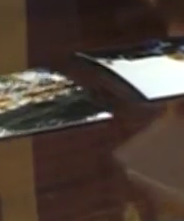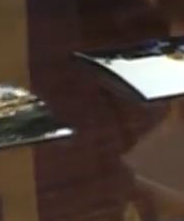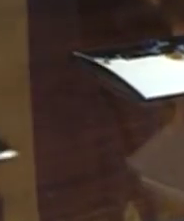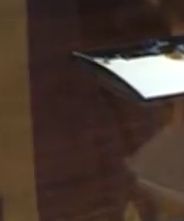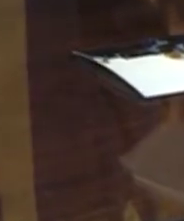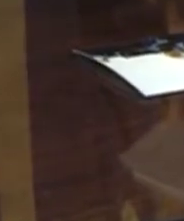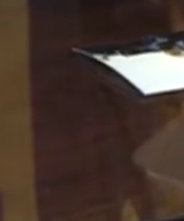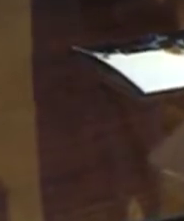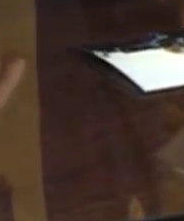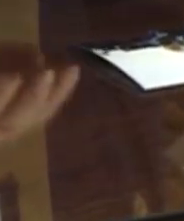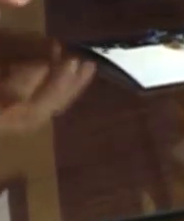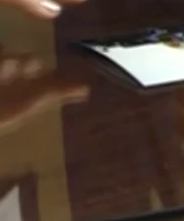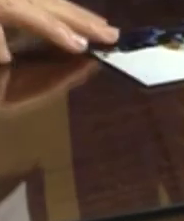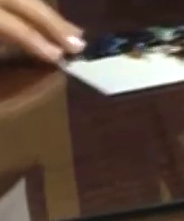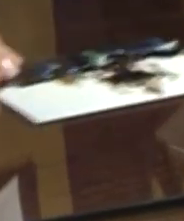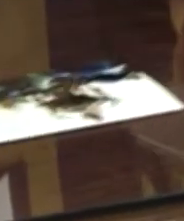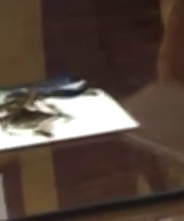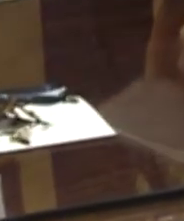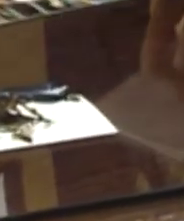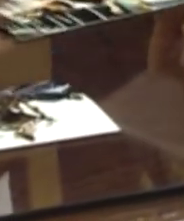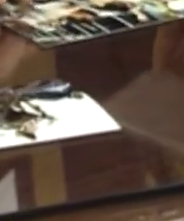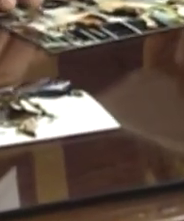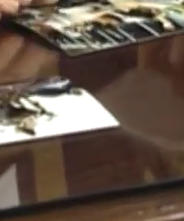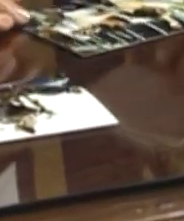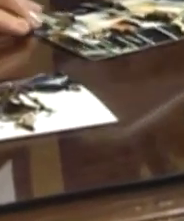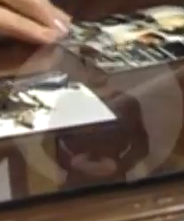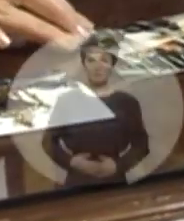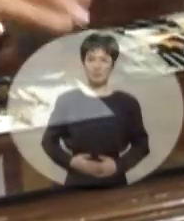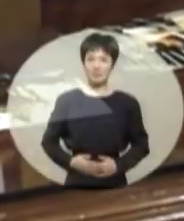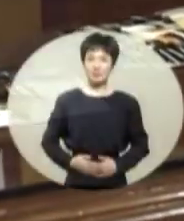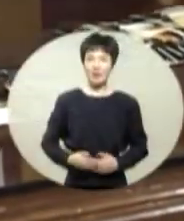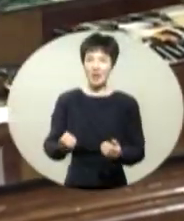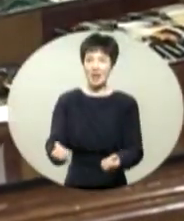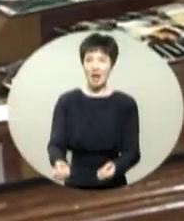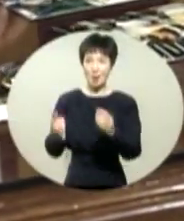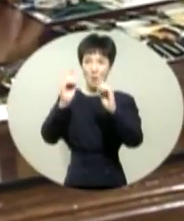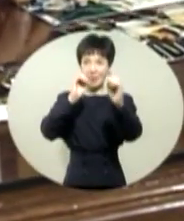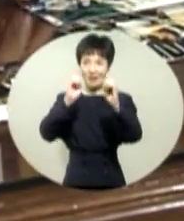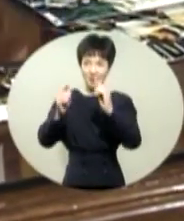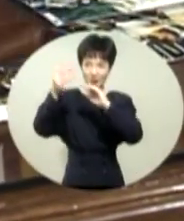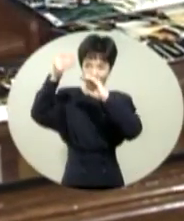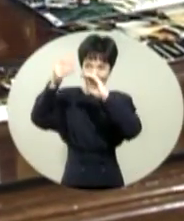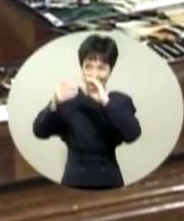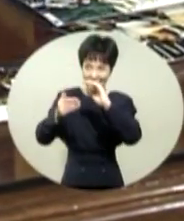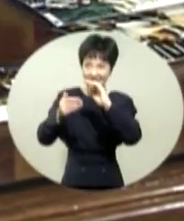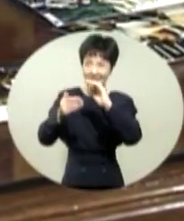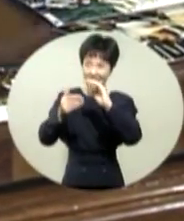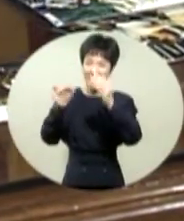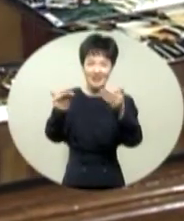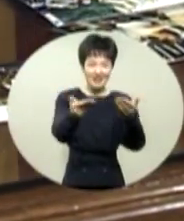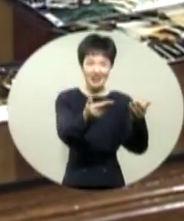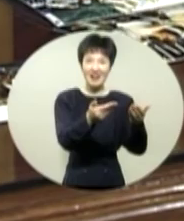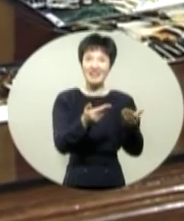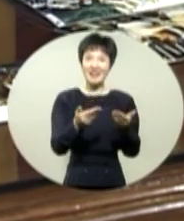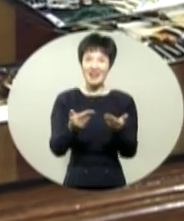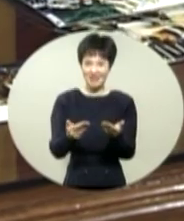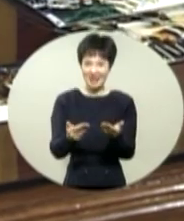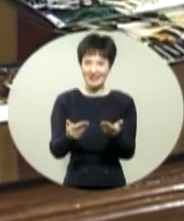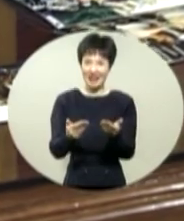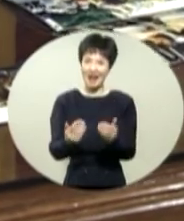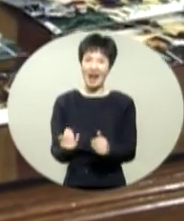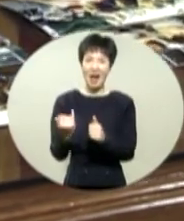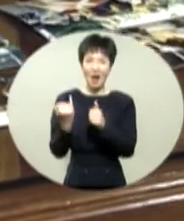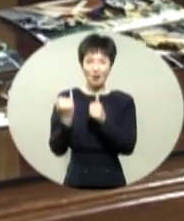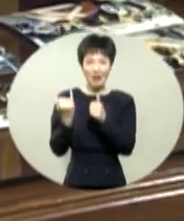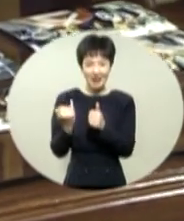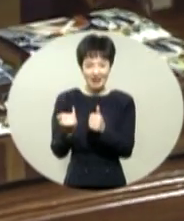全体写ってるのと、分けていきましょう。 祭りの写真が出来上がってきました。二人で写真を選ぶの